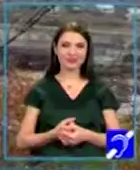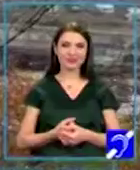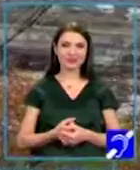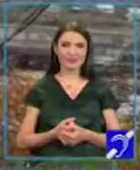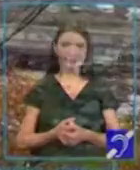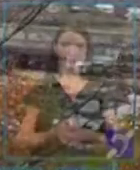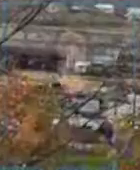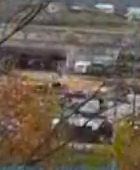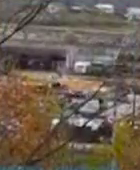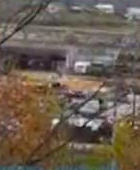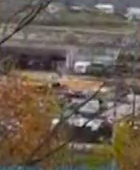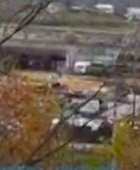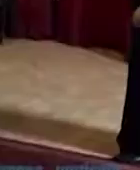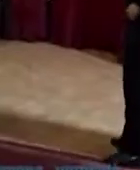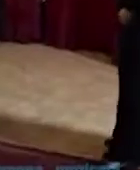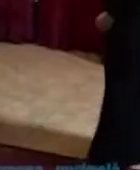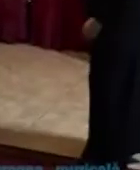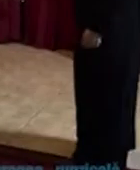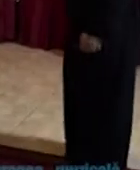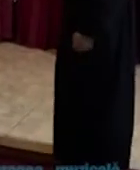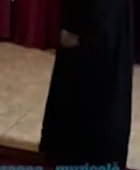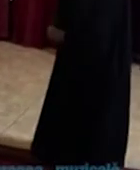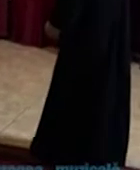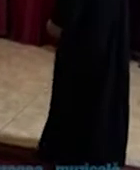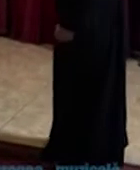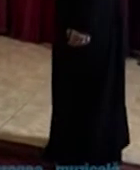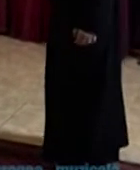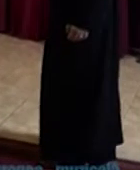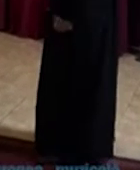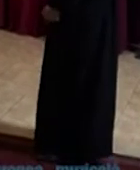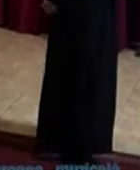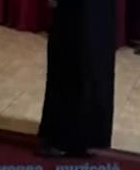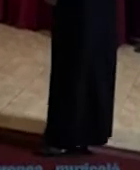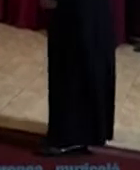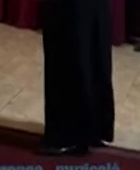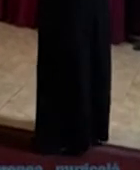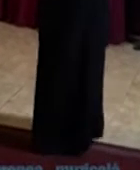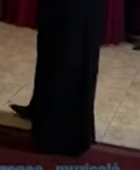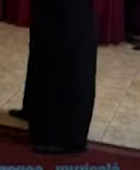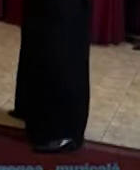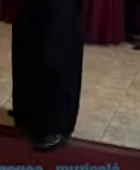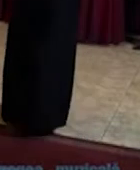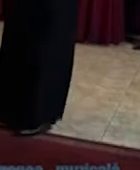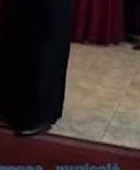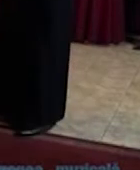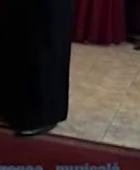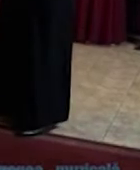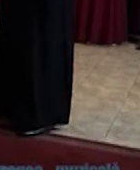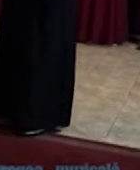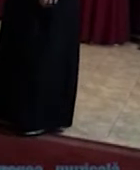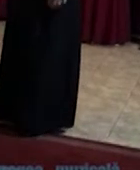vânt, răsturnând stupirele, a zvârlit pe pământ,